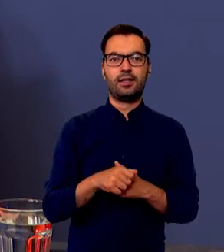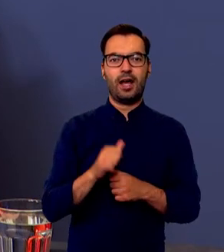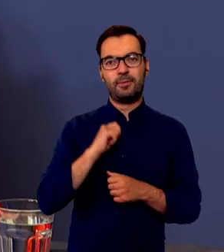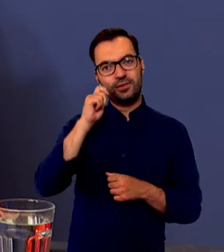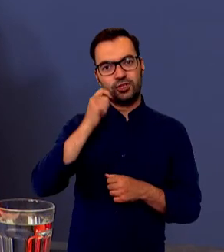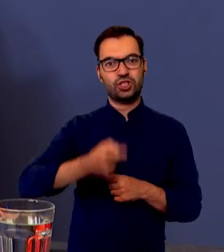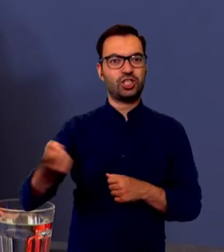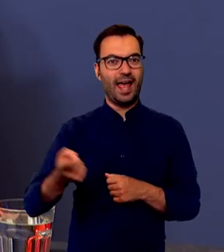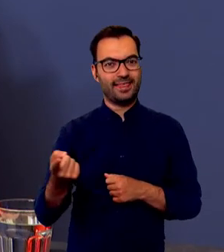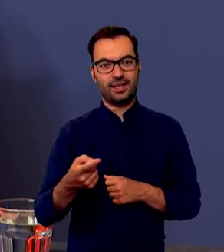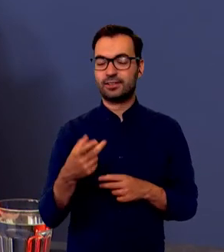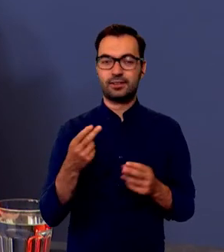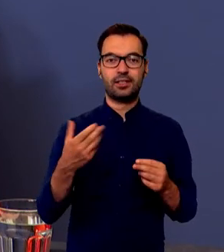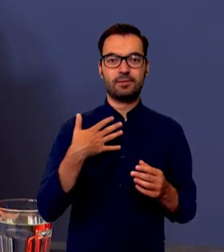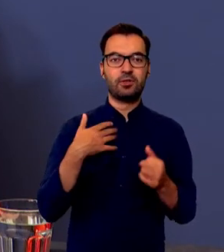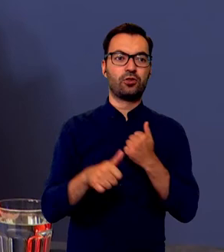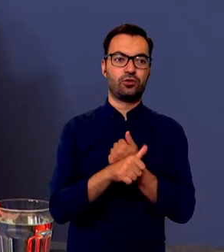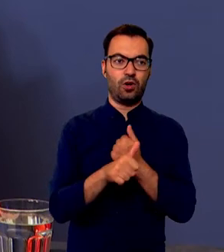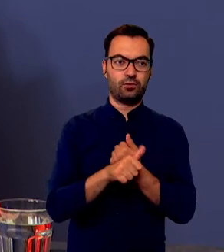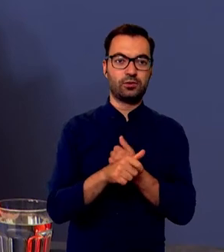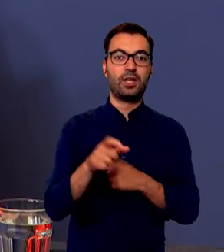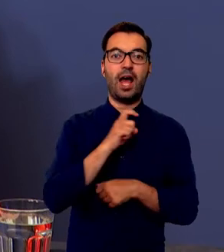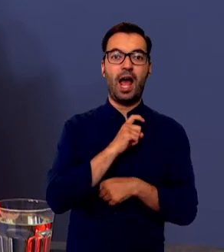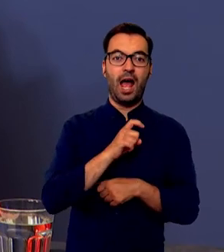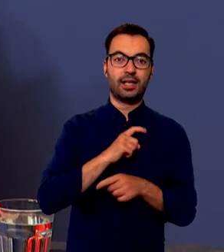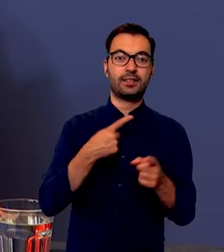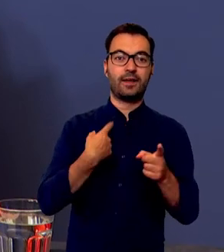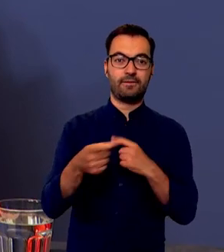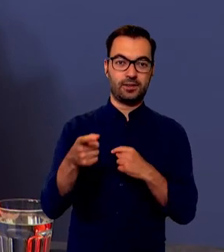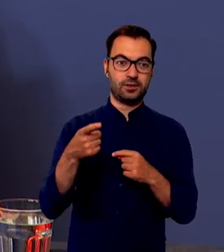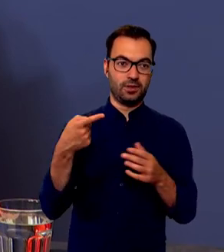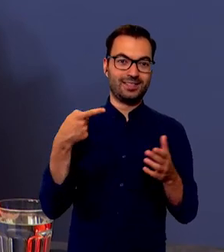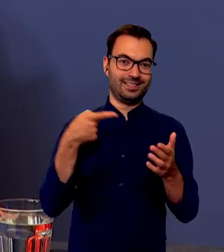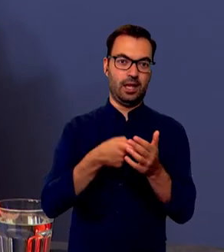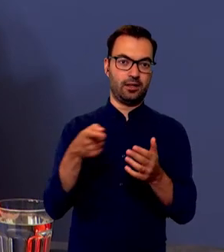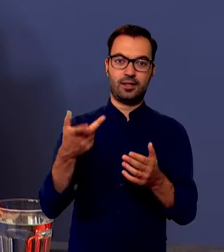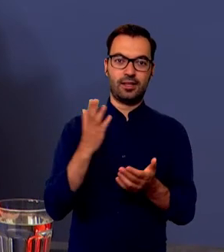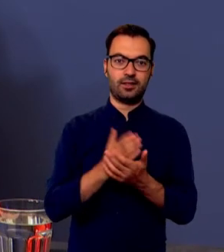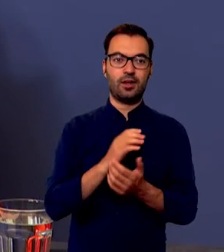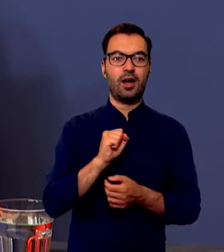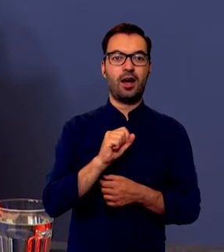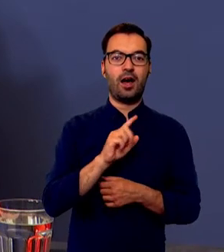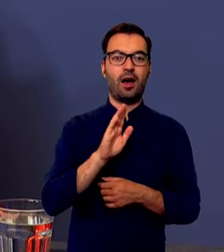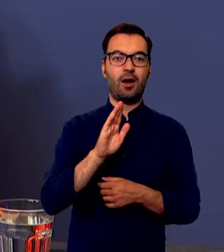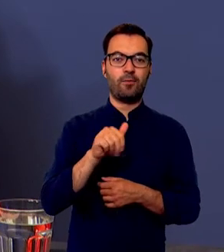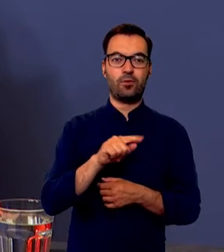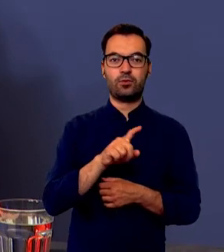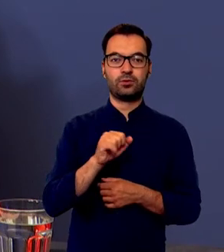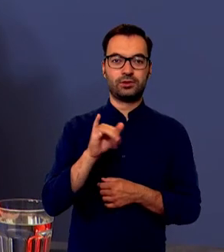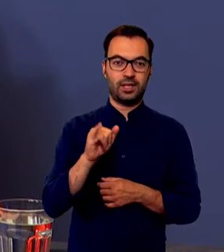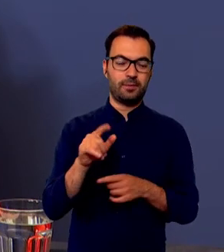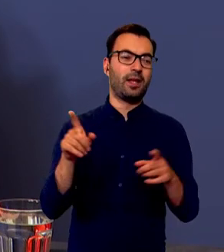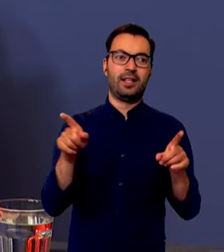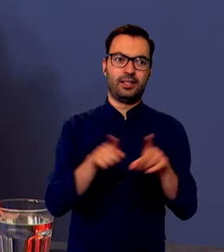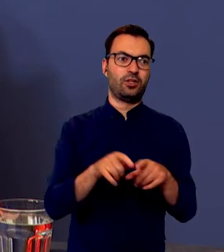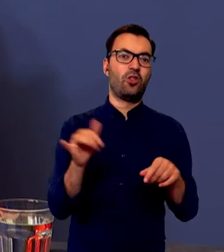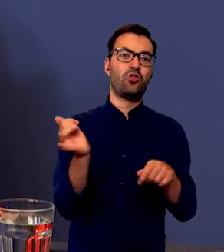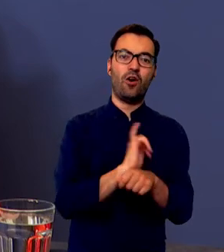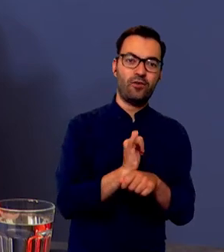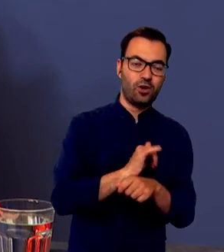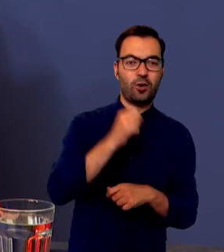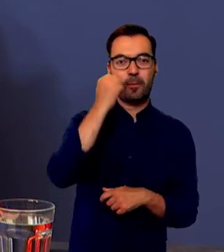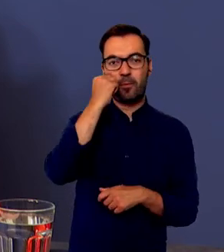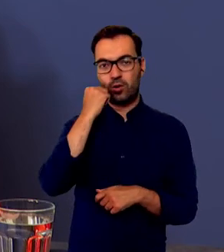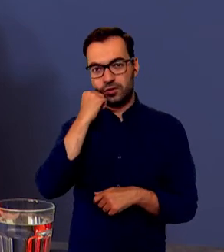dziewczyny szantażować, ale abyśmy mieli dowody, że agencja wysyła dziewczyny do takich celów, nie tylko do Abu Zabi i Dubaju. Wysyła je do Nowego Jorku,